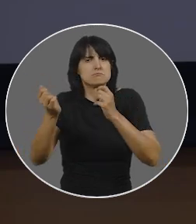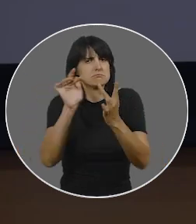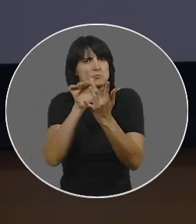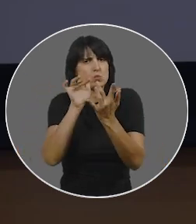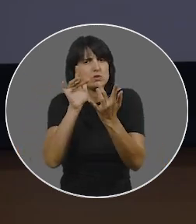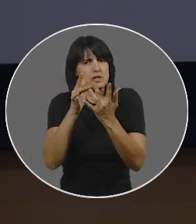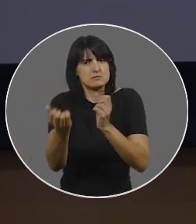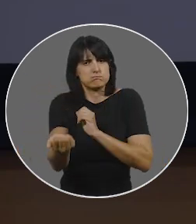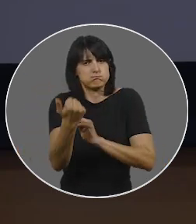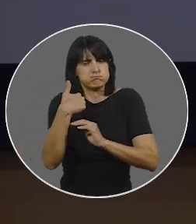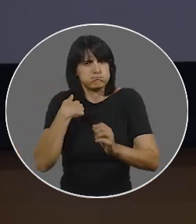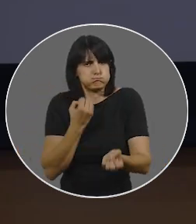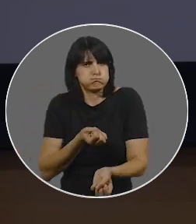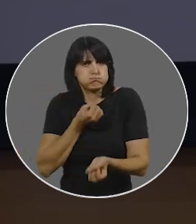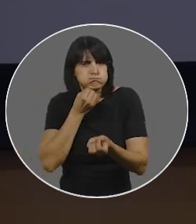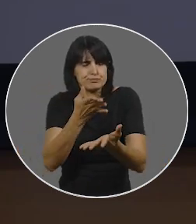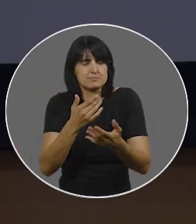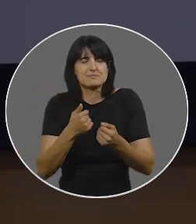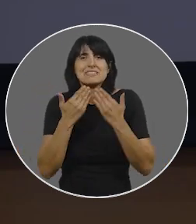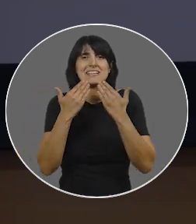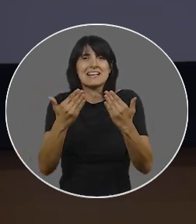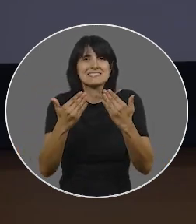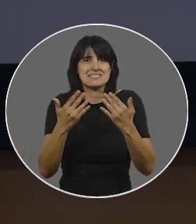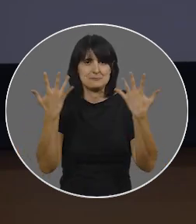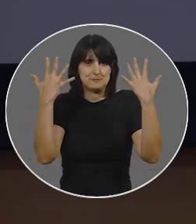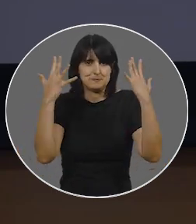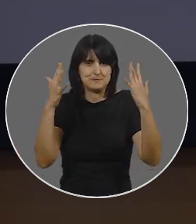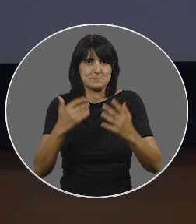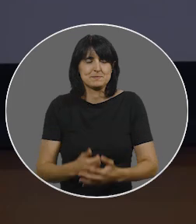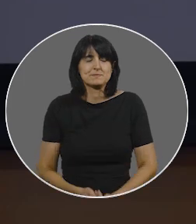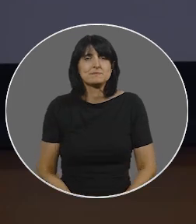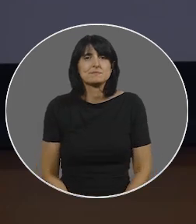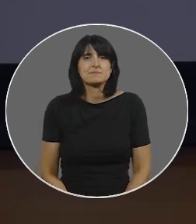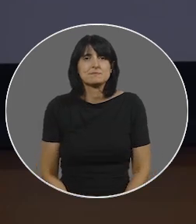anna.matamala@uab.cat i després us ho compartiré. Moltes gràcies.